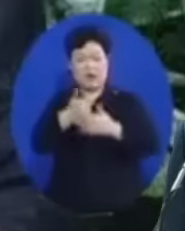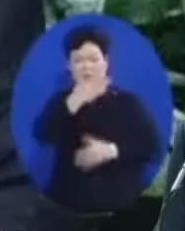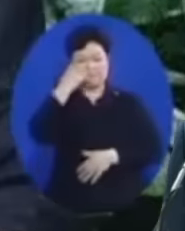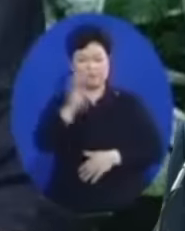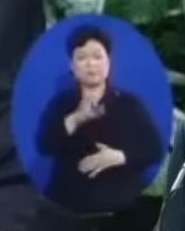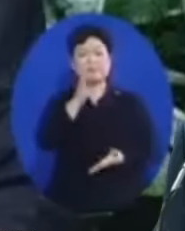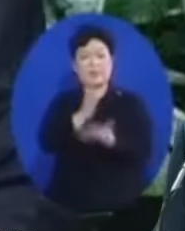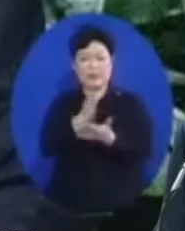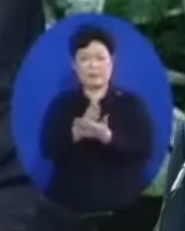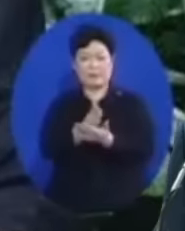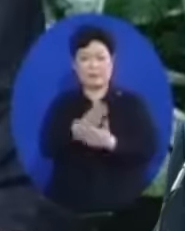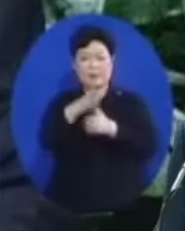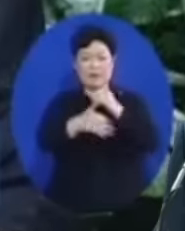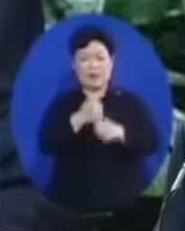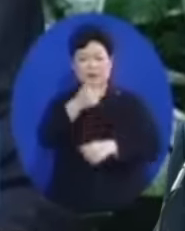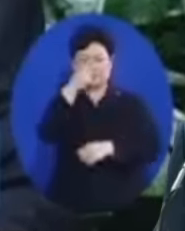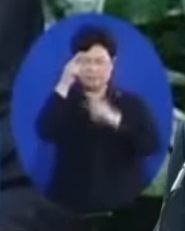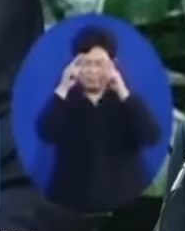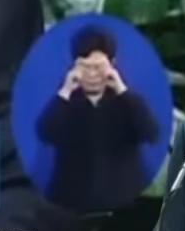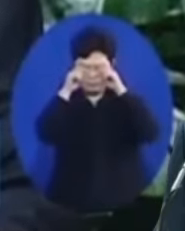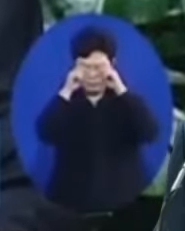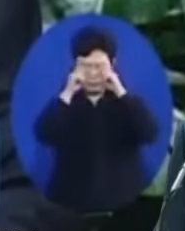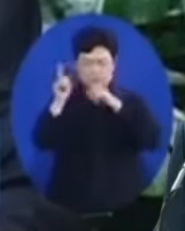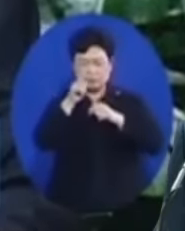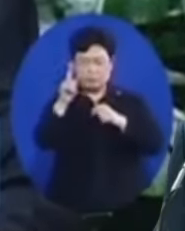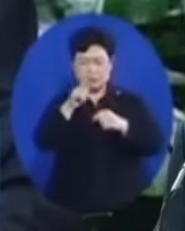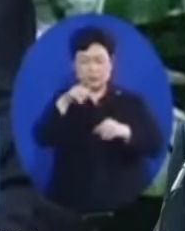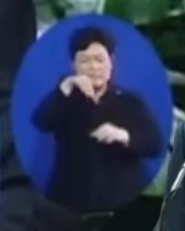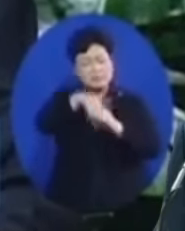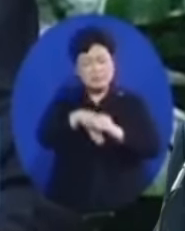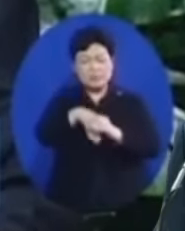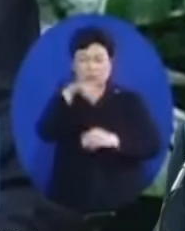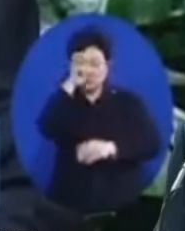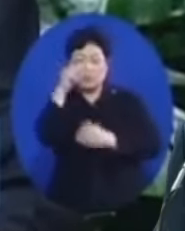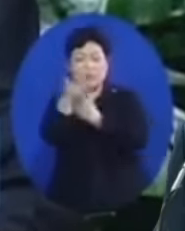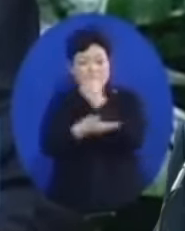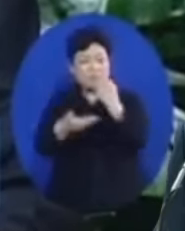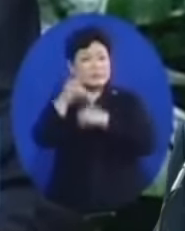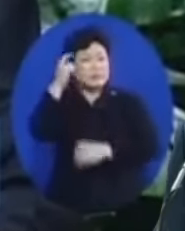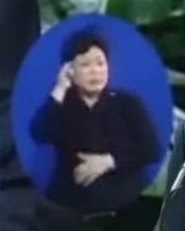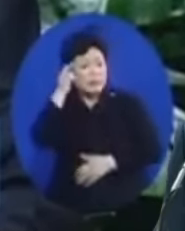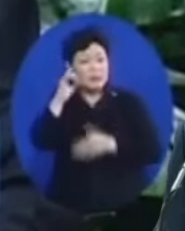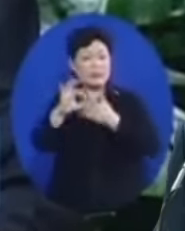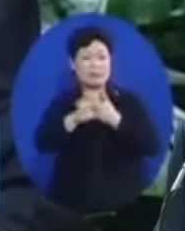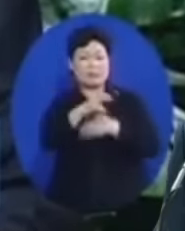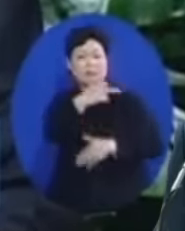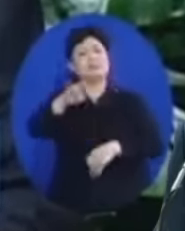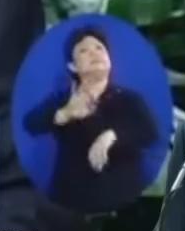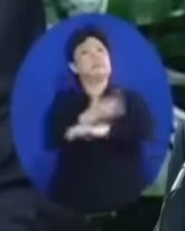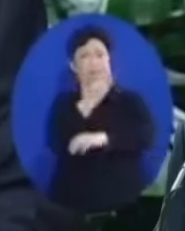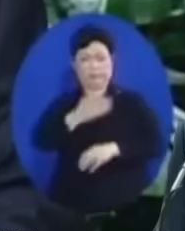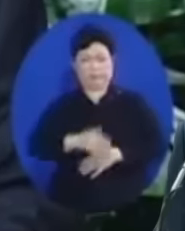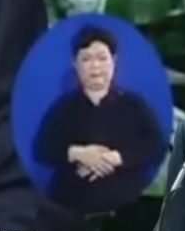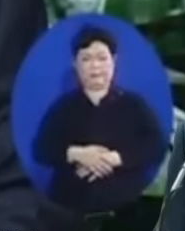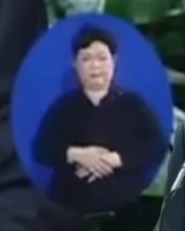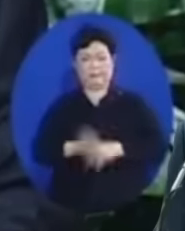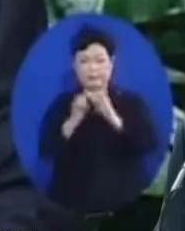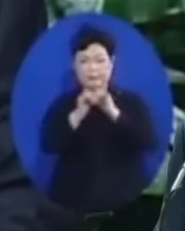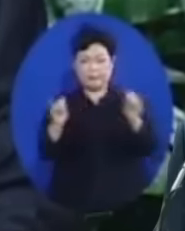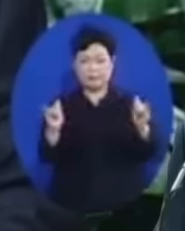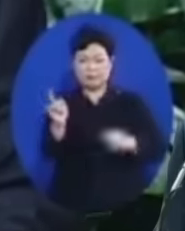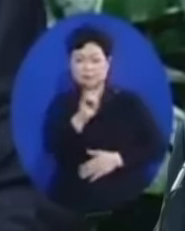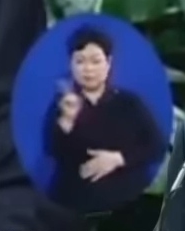말라. 하나님은 눈을 딱 감고 무엇을 심든지 좋게만 거두게 한다 생각하면 크게 잘못이라는 것입니다.